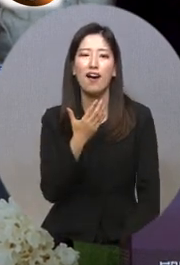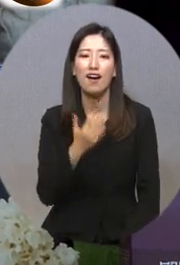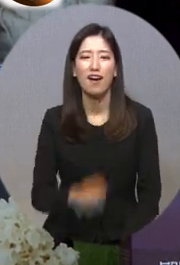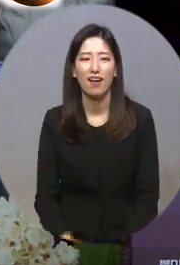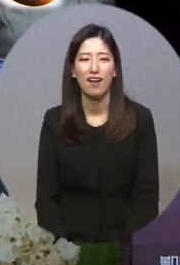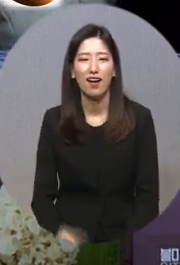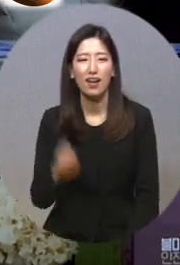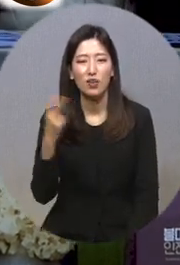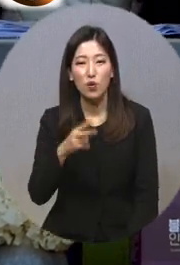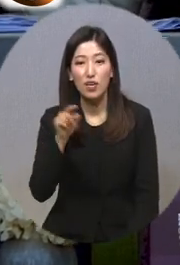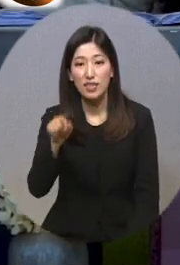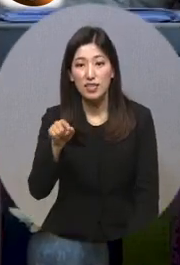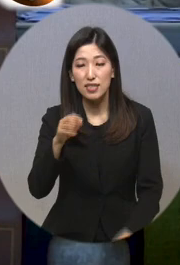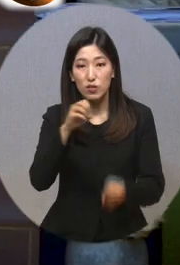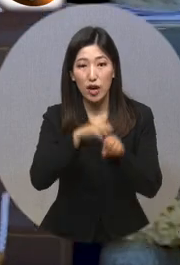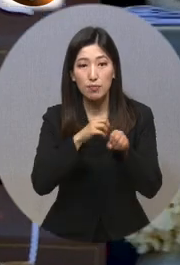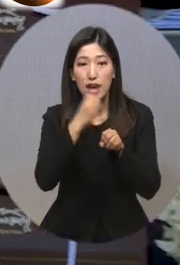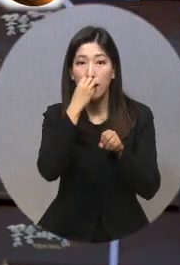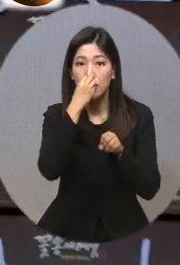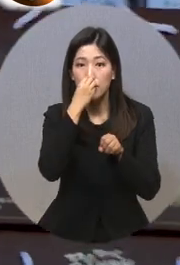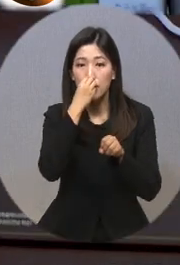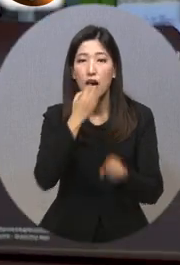생 것을 먹으면은